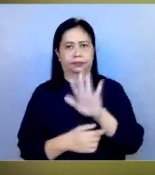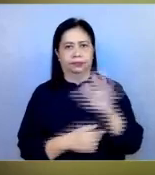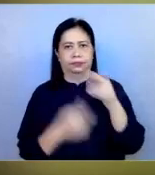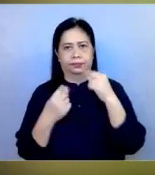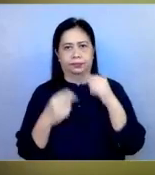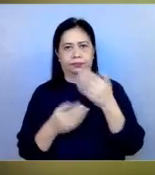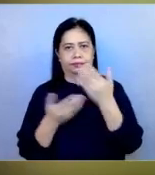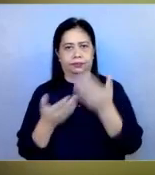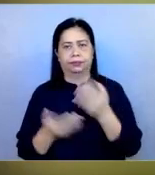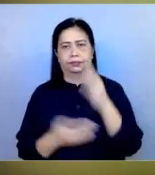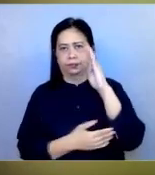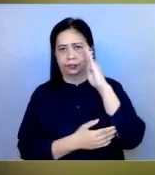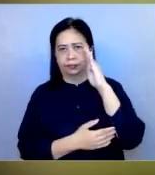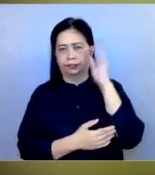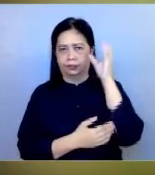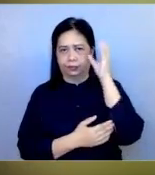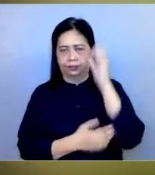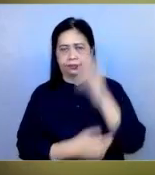si Bryan Castillo.